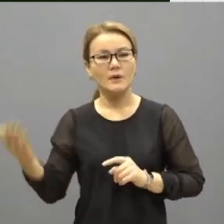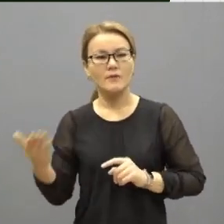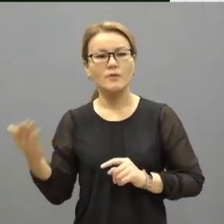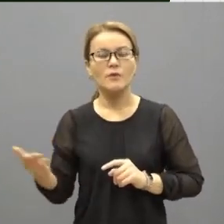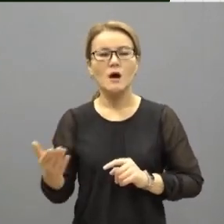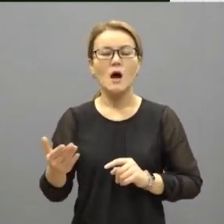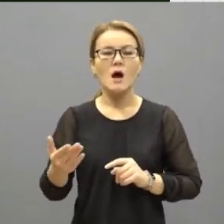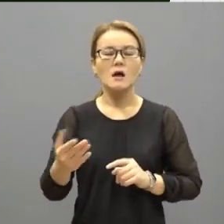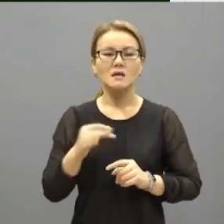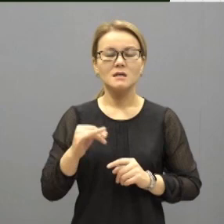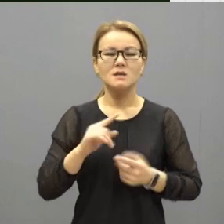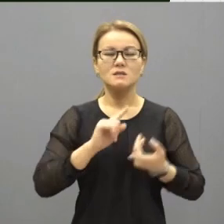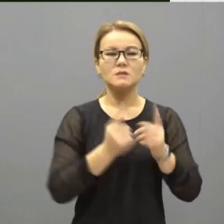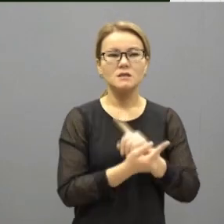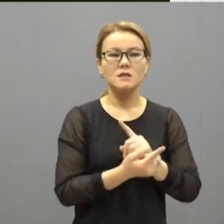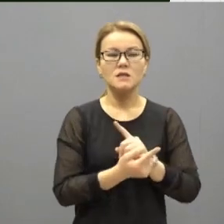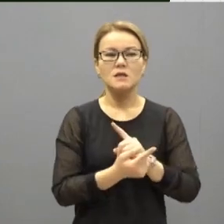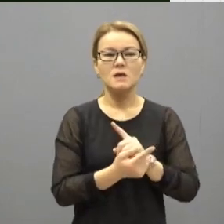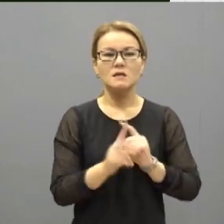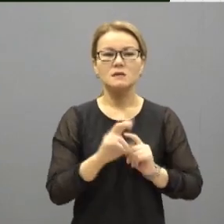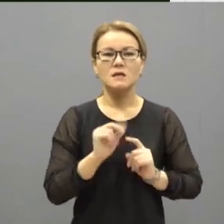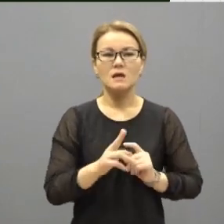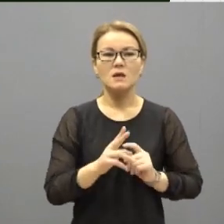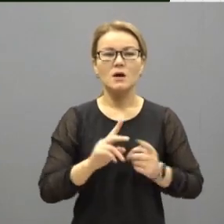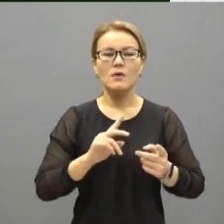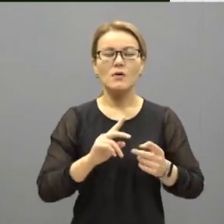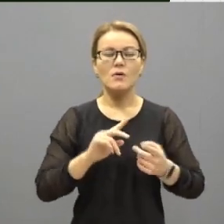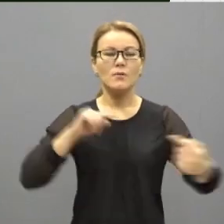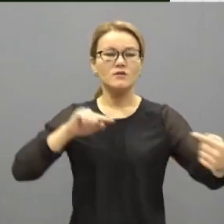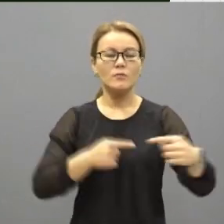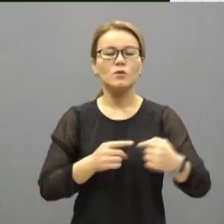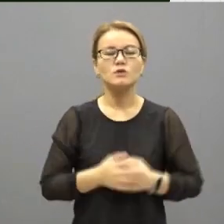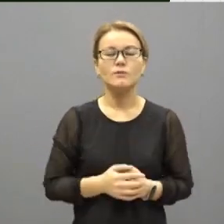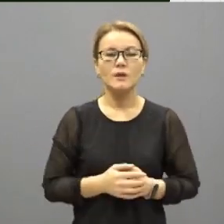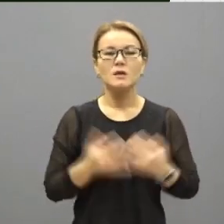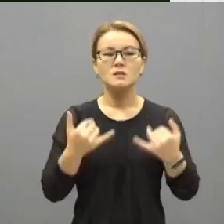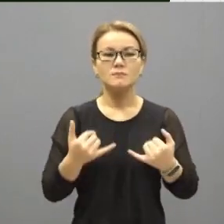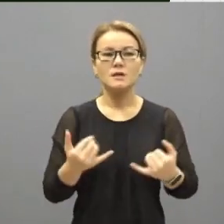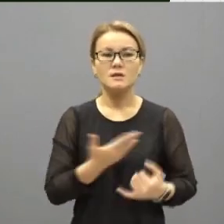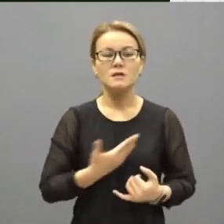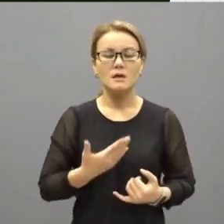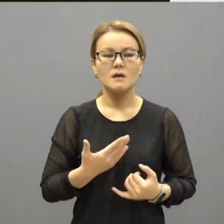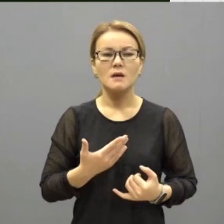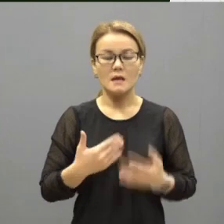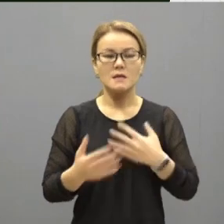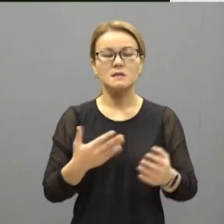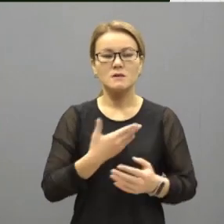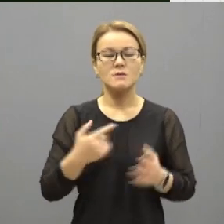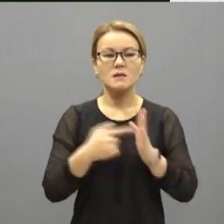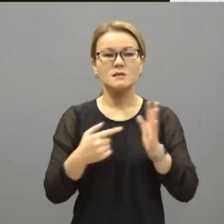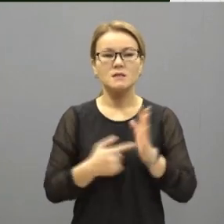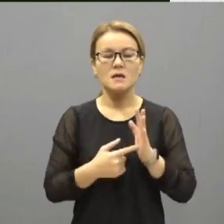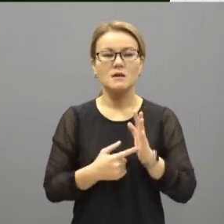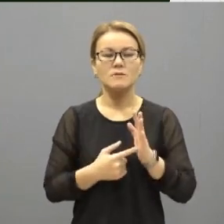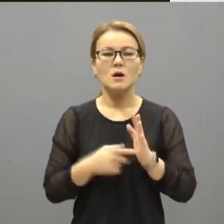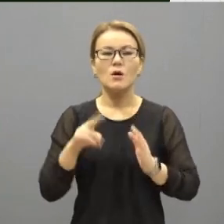и изменили им знаки на противоположные. Теперь, если мы разделим данное уравнение